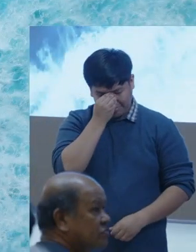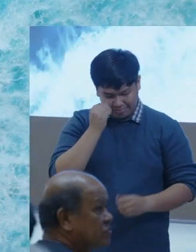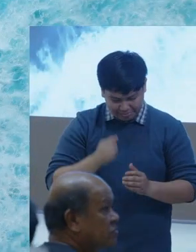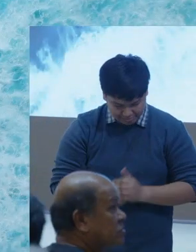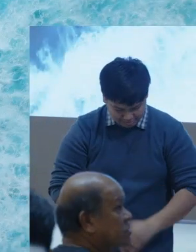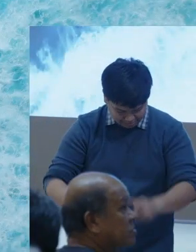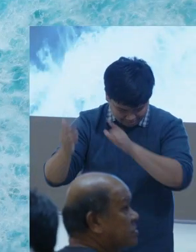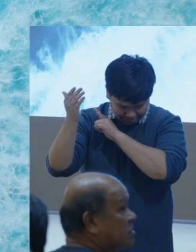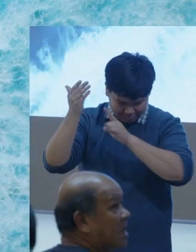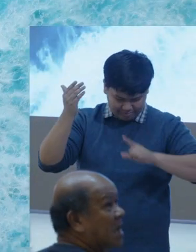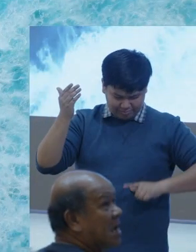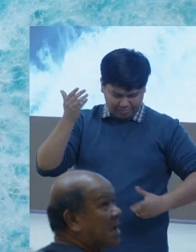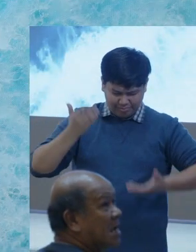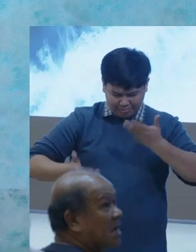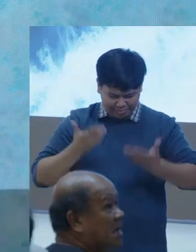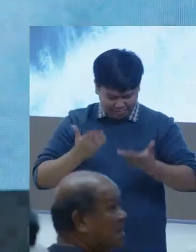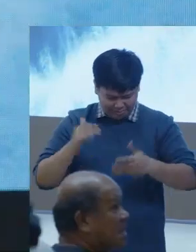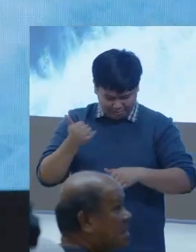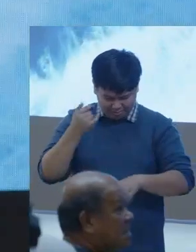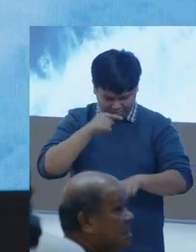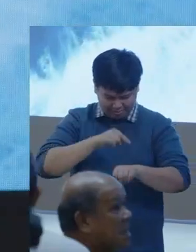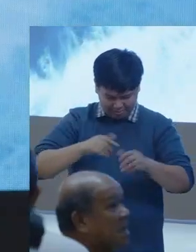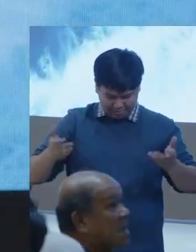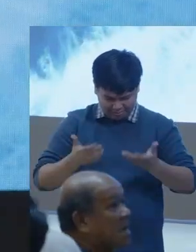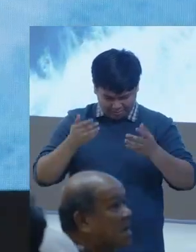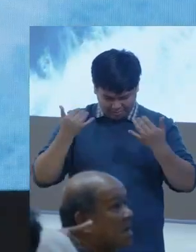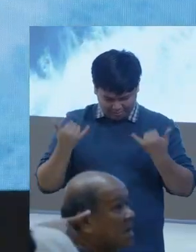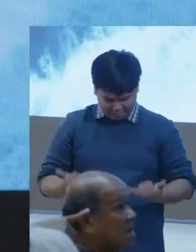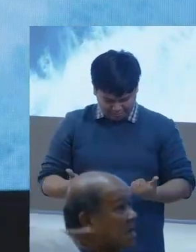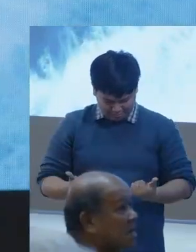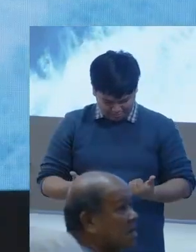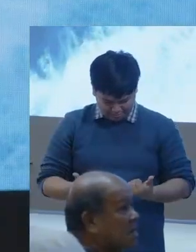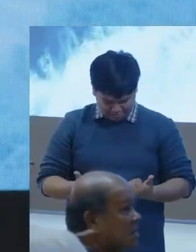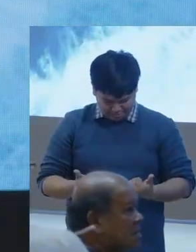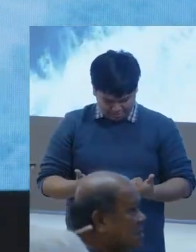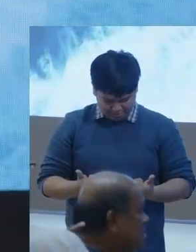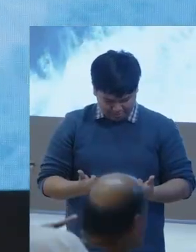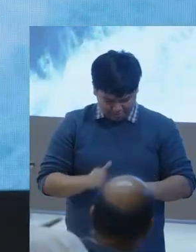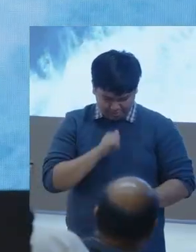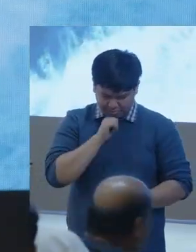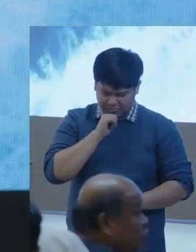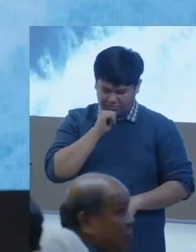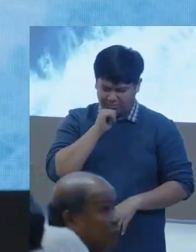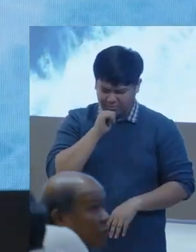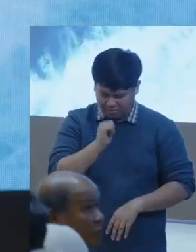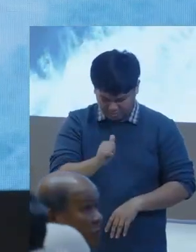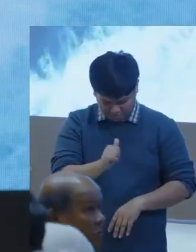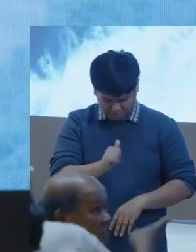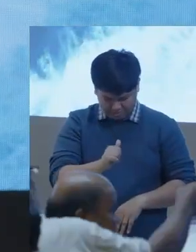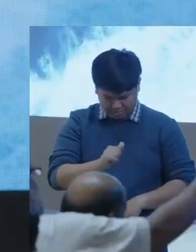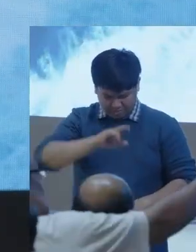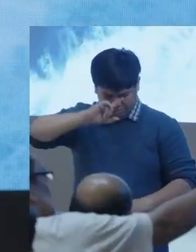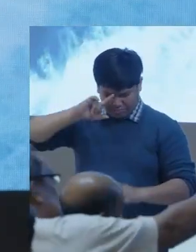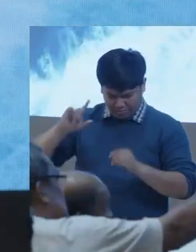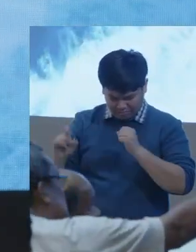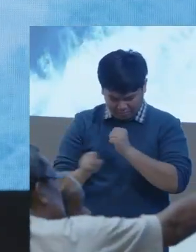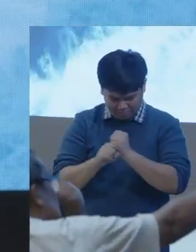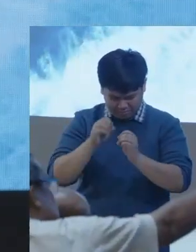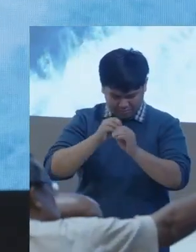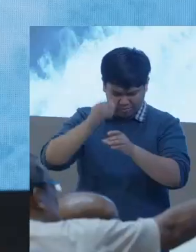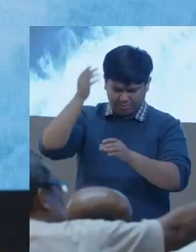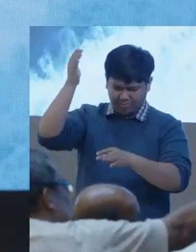Panginoon, maaaring merong iba sa amin na narito ngayon na hindi pa nagtitiwala sa